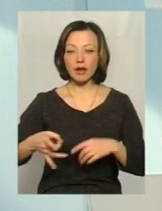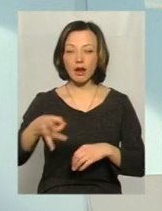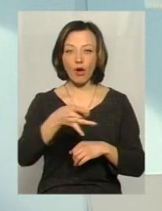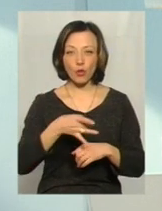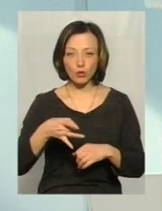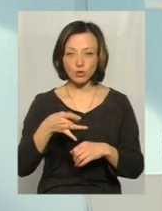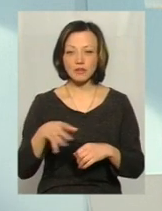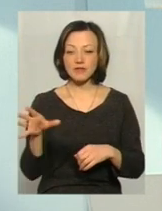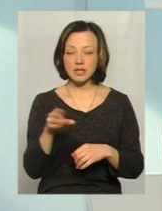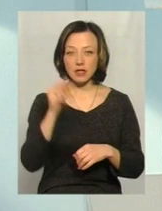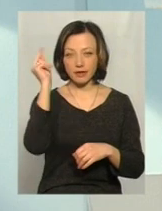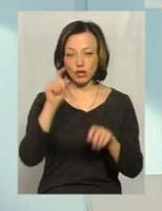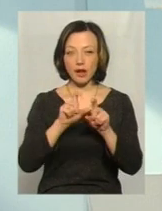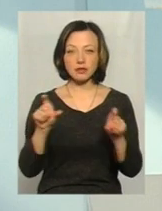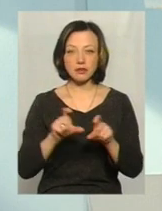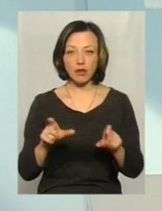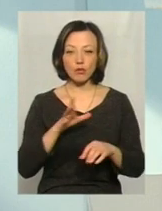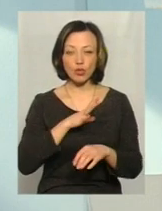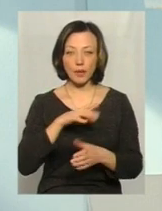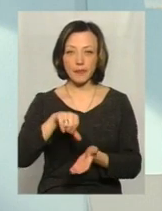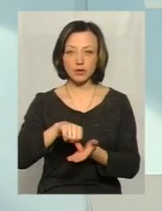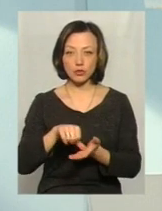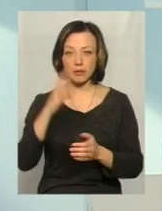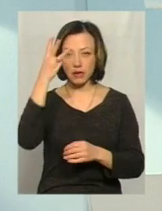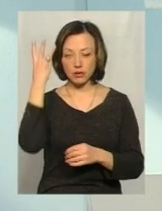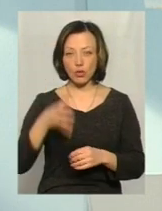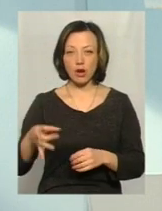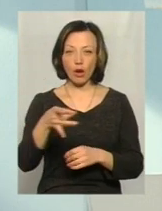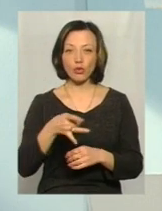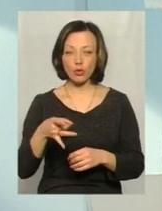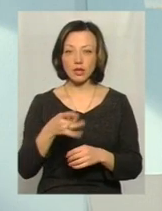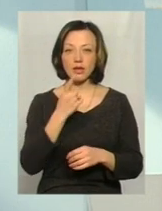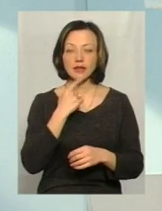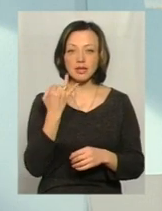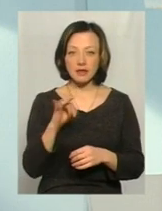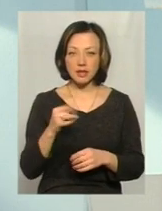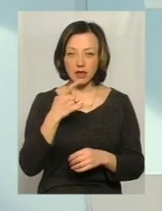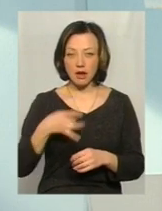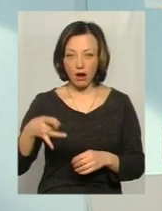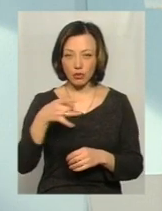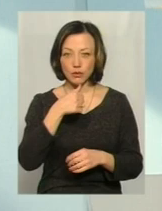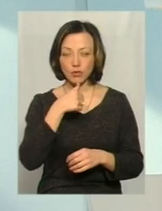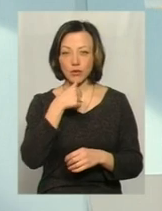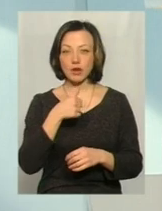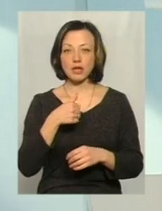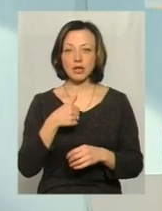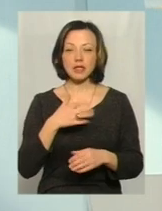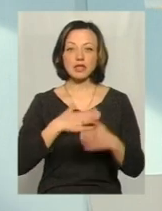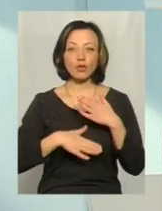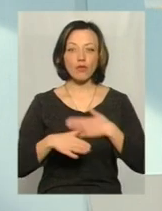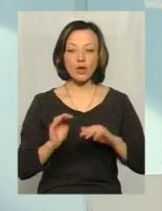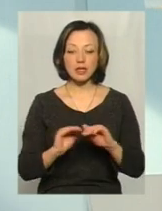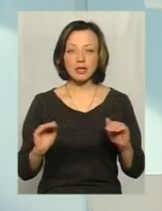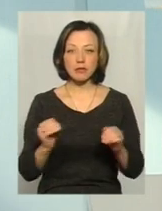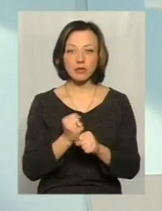району. Всі навчальні заклади були присутні Хмельницького району, Красилівський район. Знаєте, з задоволенням